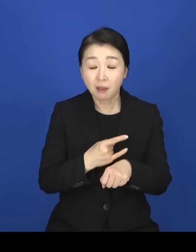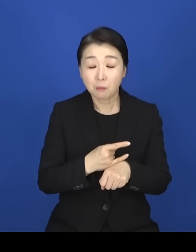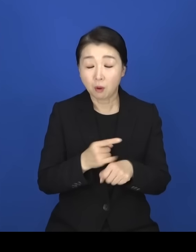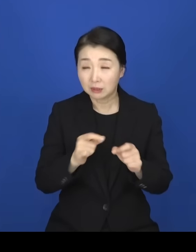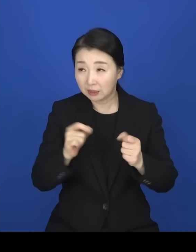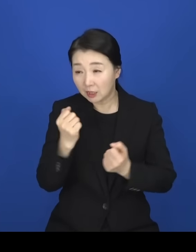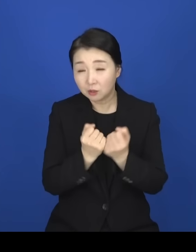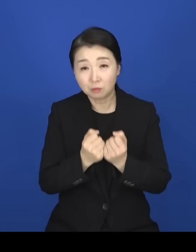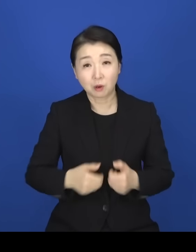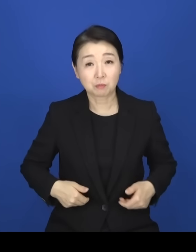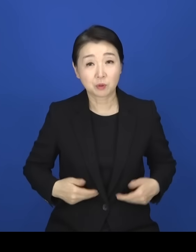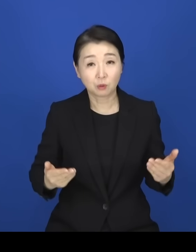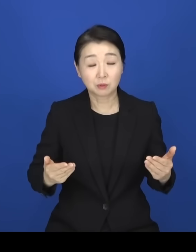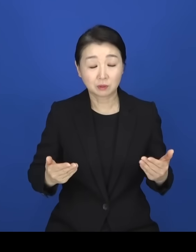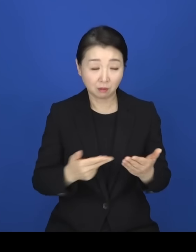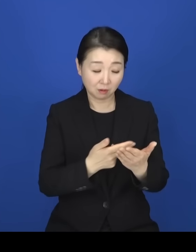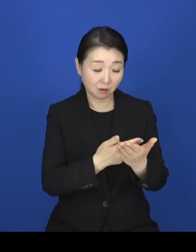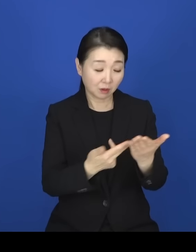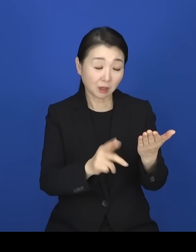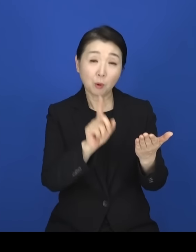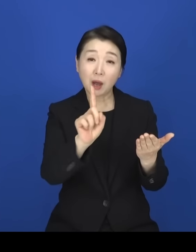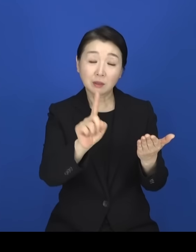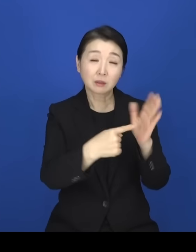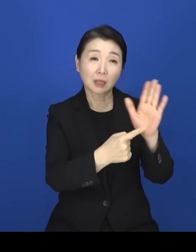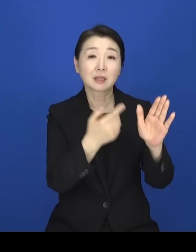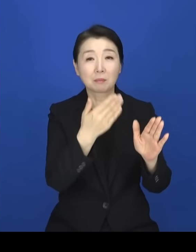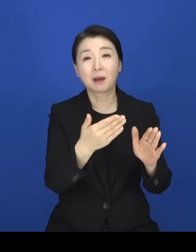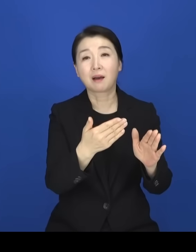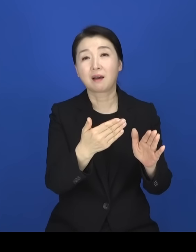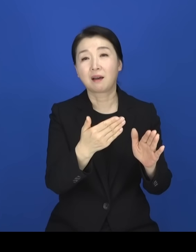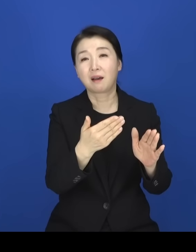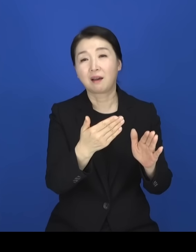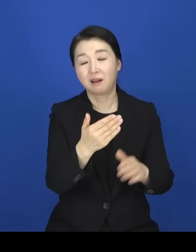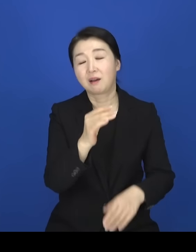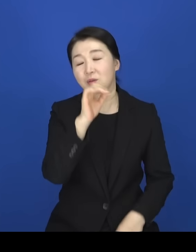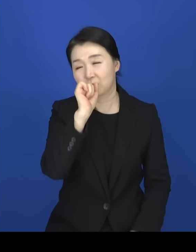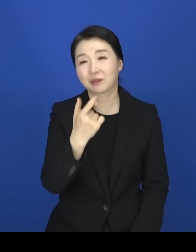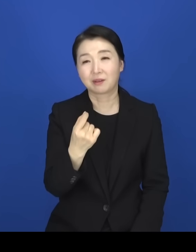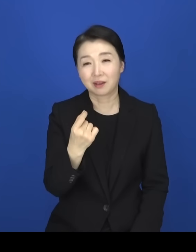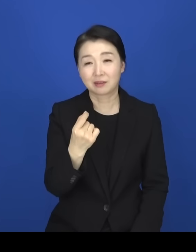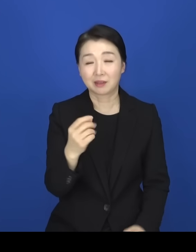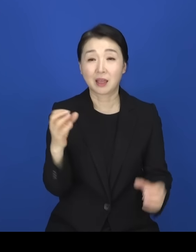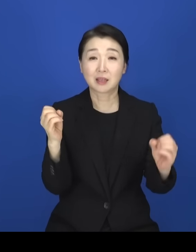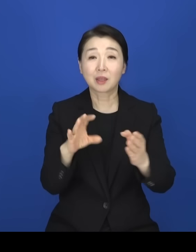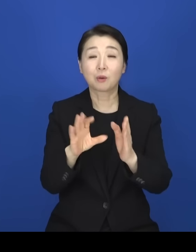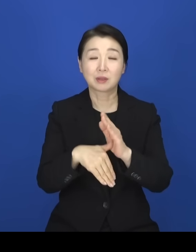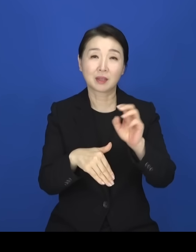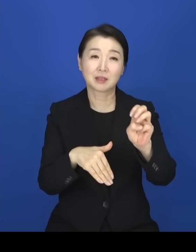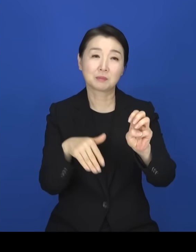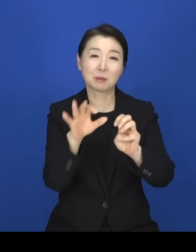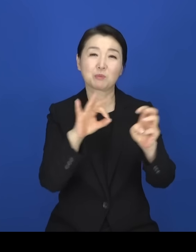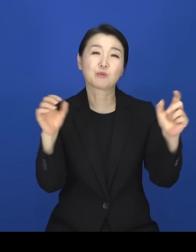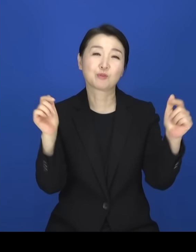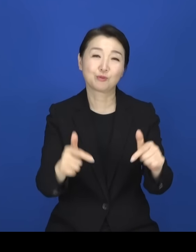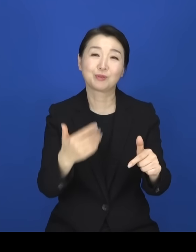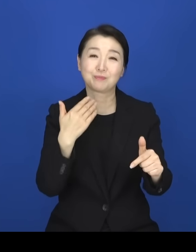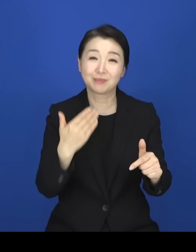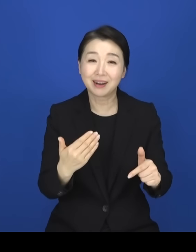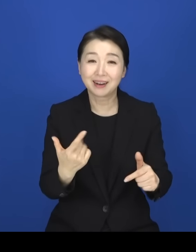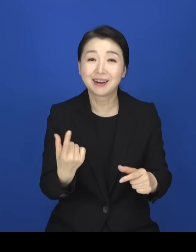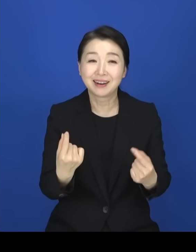길게 설명하지 않아도 그냥 대본 하나로 이 사람이 뭔지를 나타낸다는 게 엄청난. 그러니까 대화의 한 20, 30%를 줄이는 거예요.